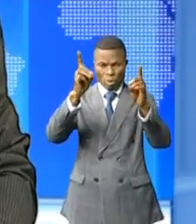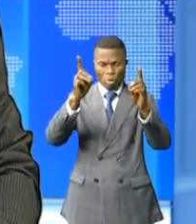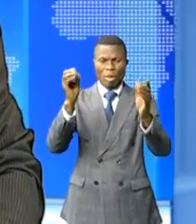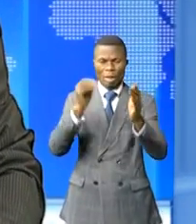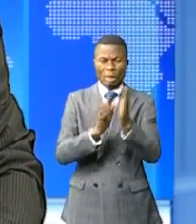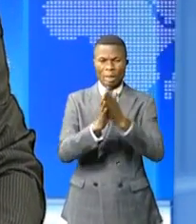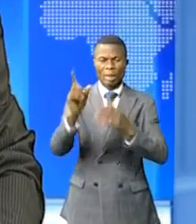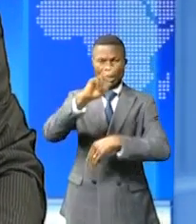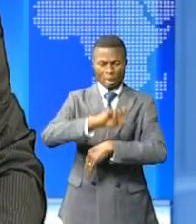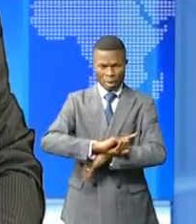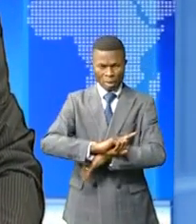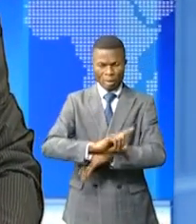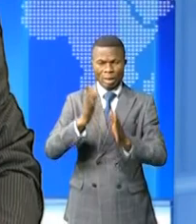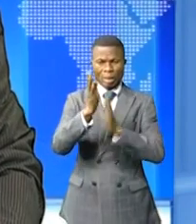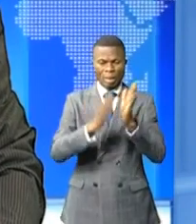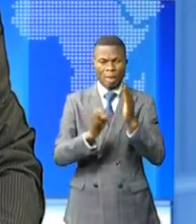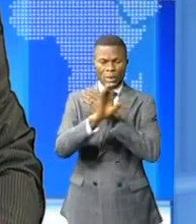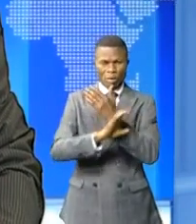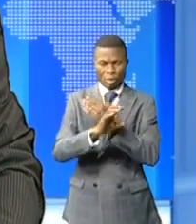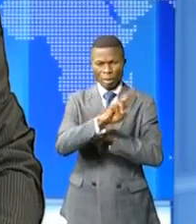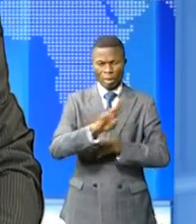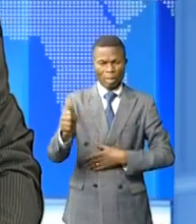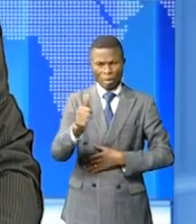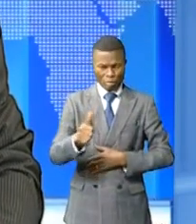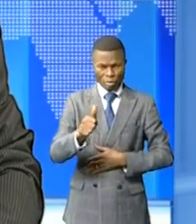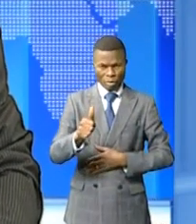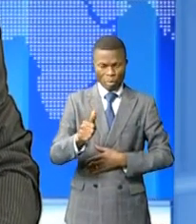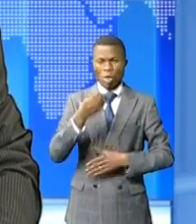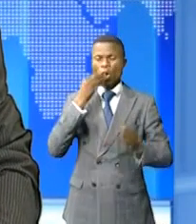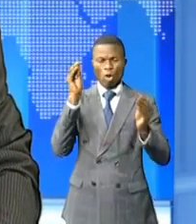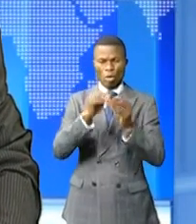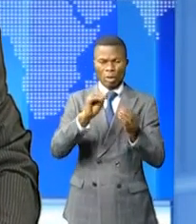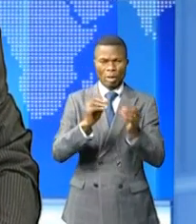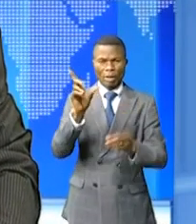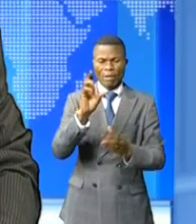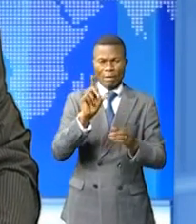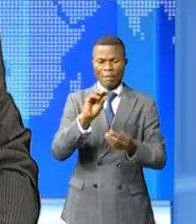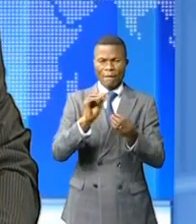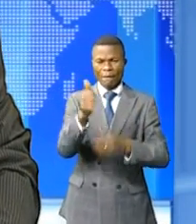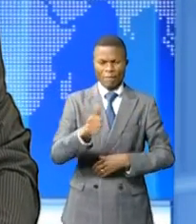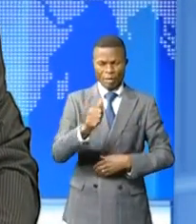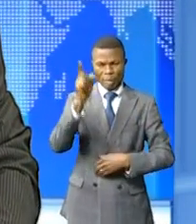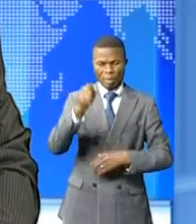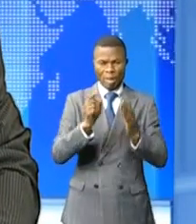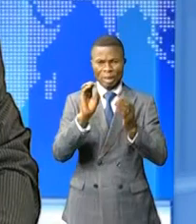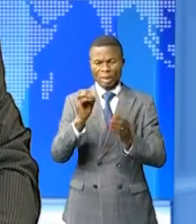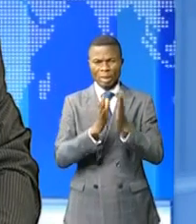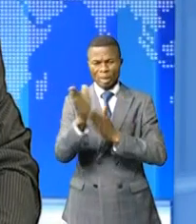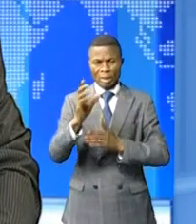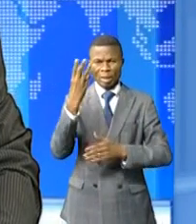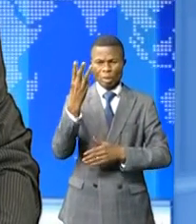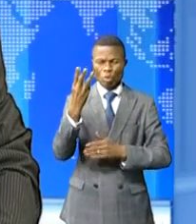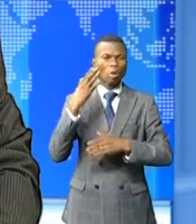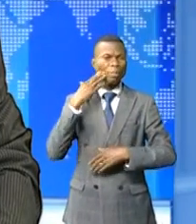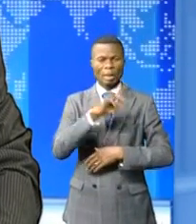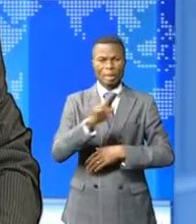jours, prenant cours le 19 août 2021, l'ordonnance numéro 21/015 du 3 mai 2021,